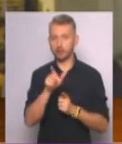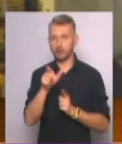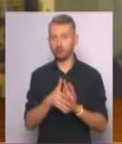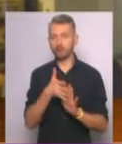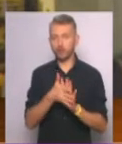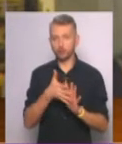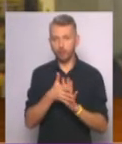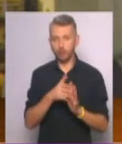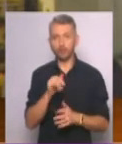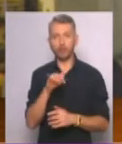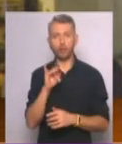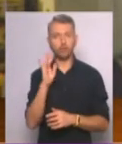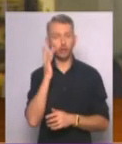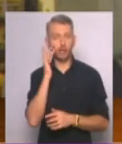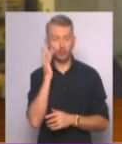Ігор Бондаренко.